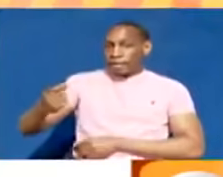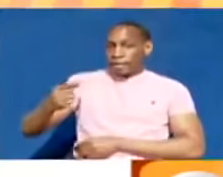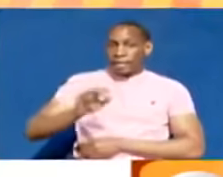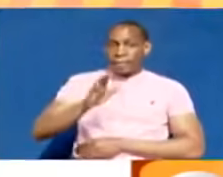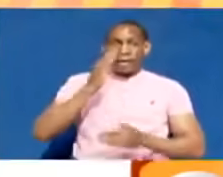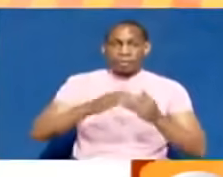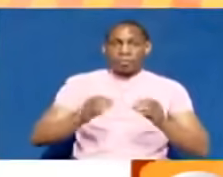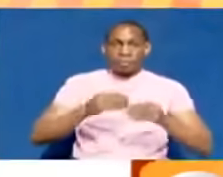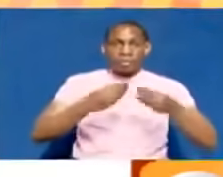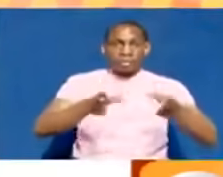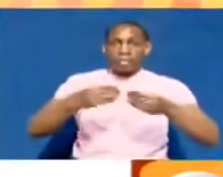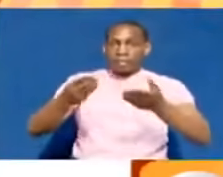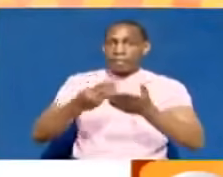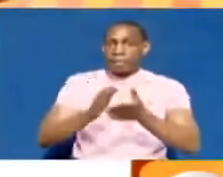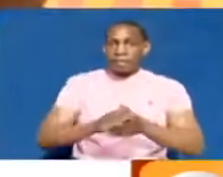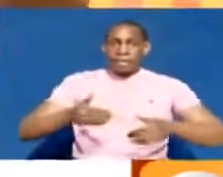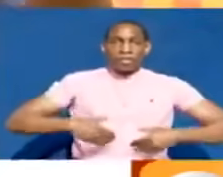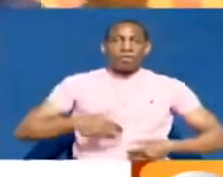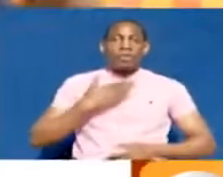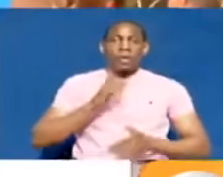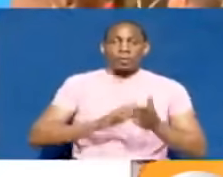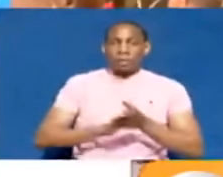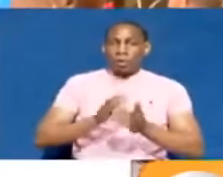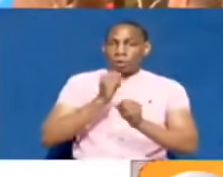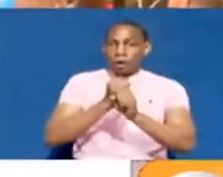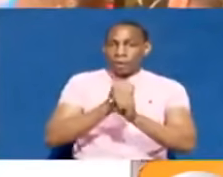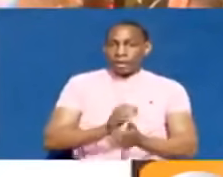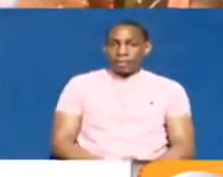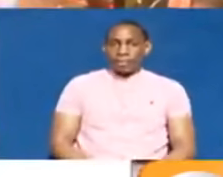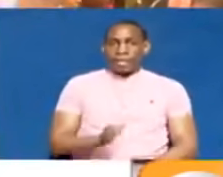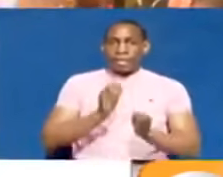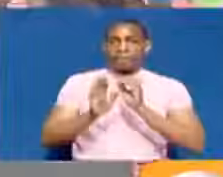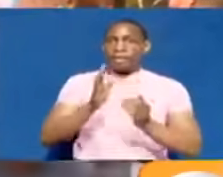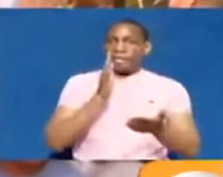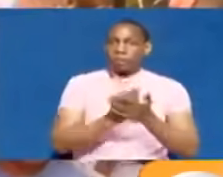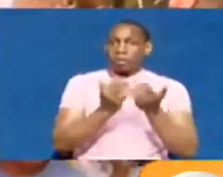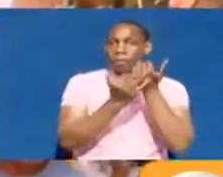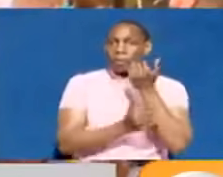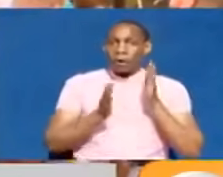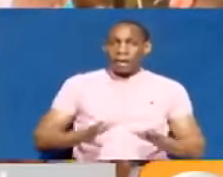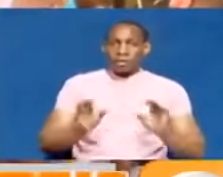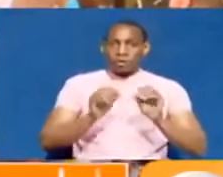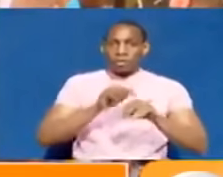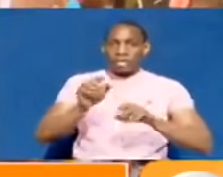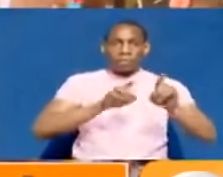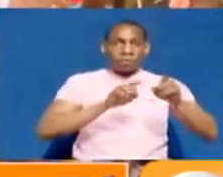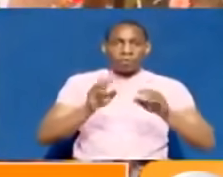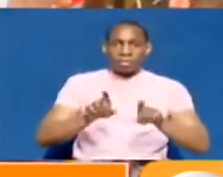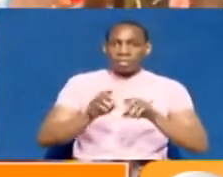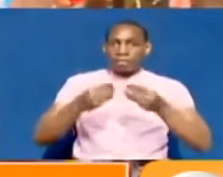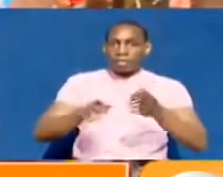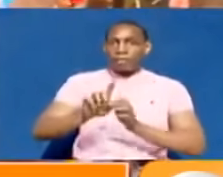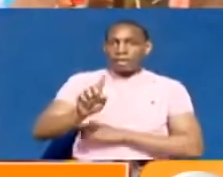wewe wachana na handout. Hawa vijana wanataka ajira. Kama wewe ni mkweli na wewe si maskini, si ukitembea wapatie